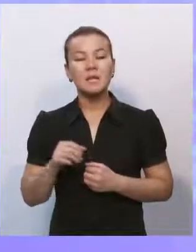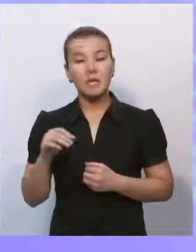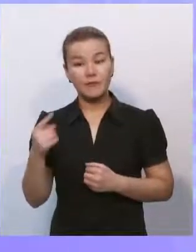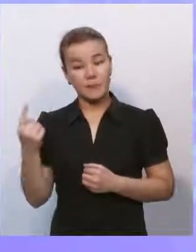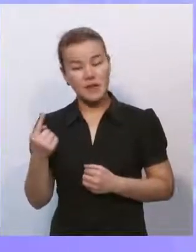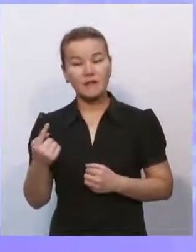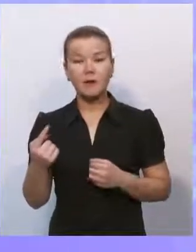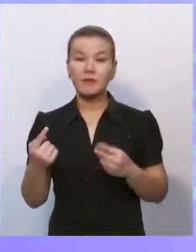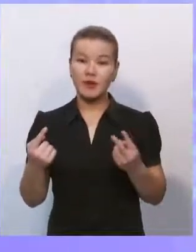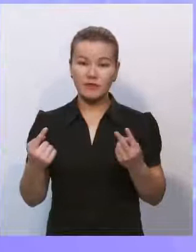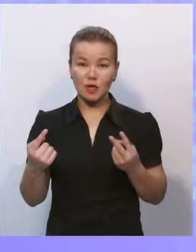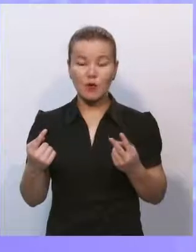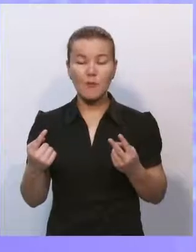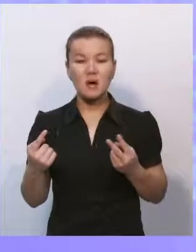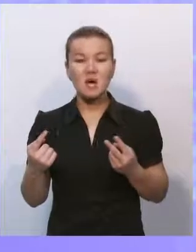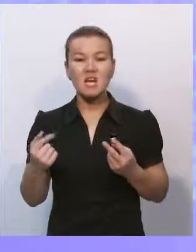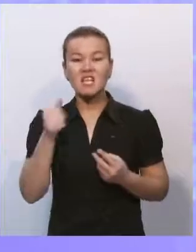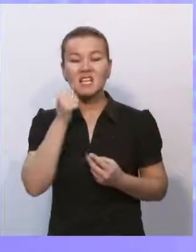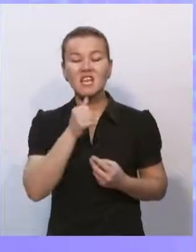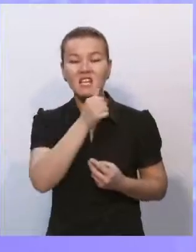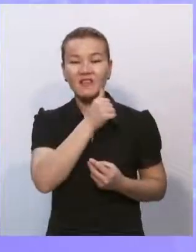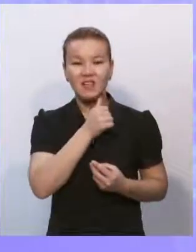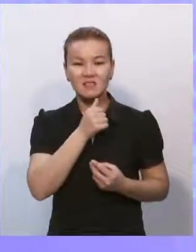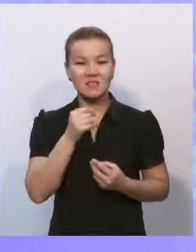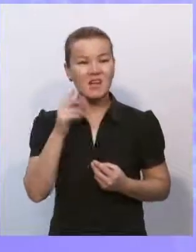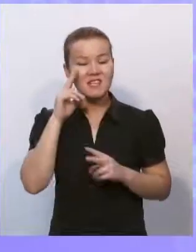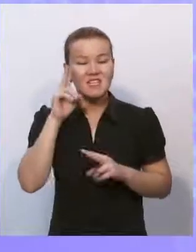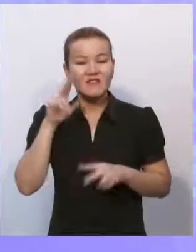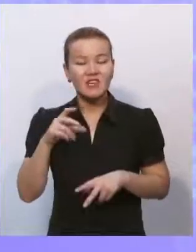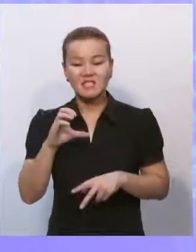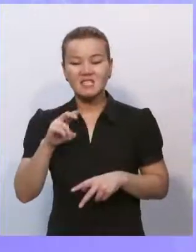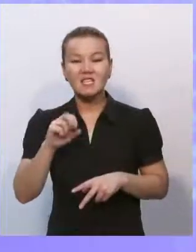первом и во втором неизвестно слагаемое